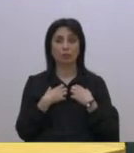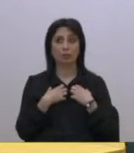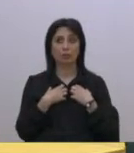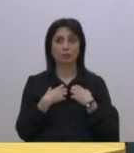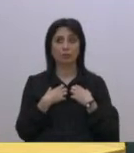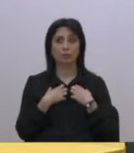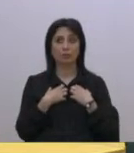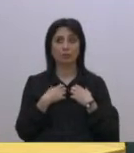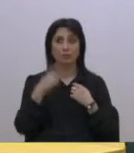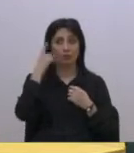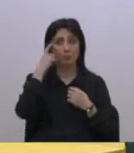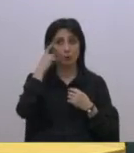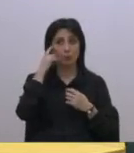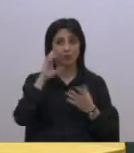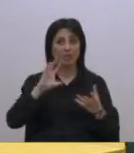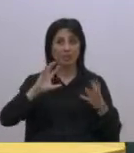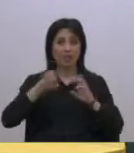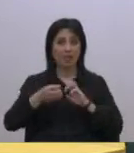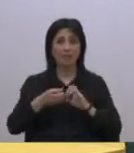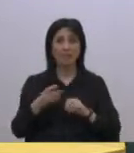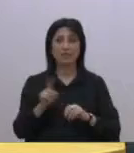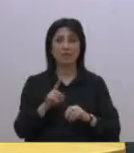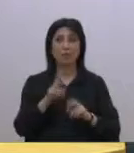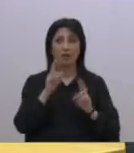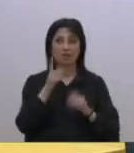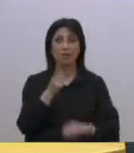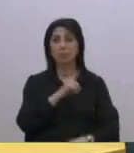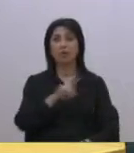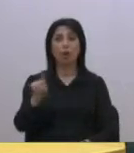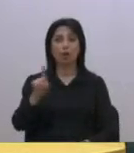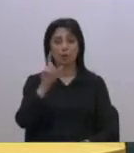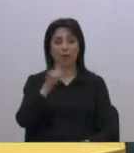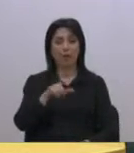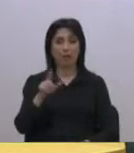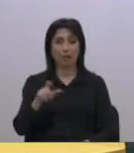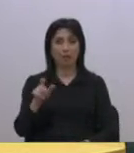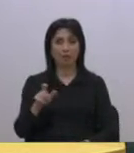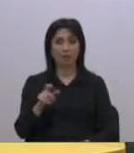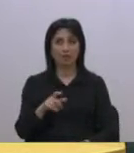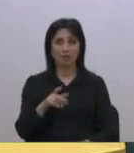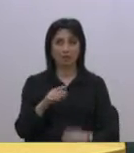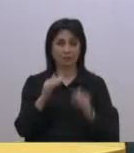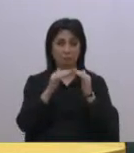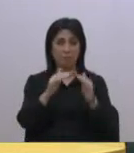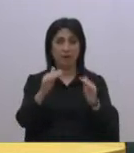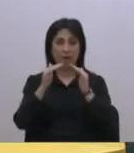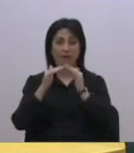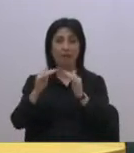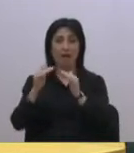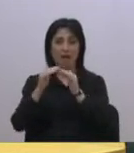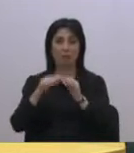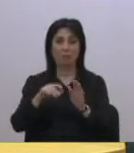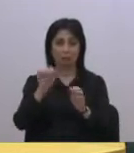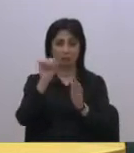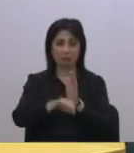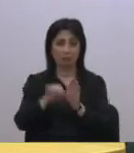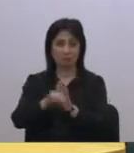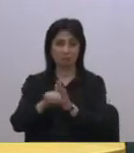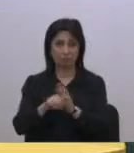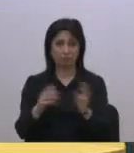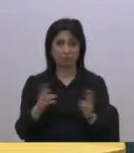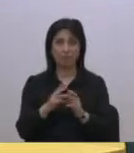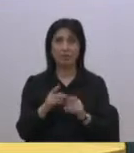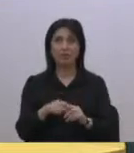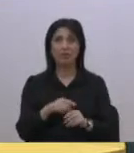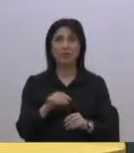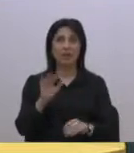რაღაცა მორალური დეგრადაცია, რამაც არ ვიცი მილიონობით ადამიანის საკონცენტრაციო ბანაკებში ამოხოცვა გამოიწვია.